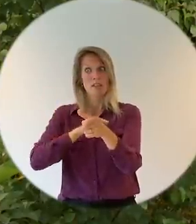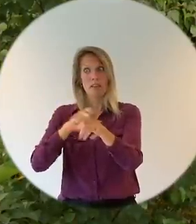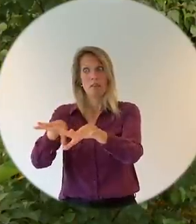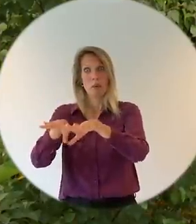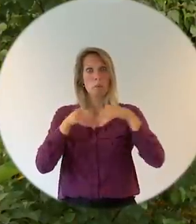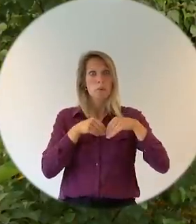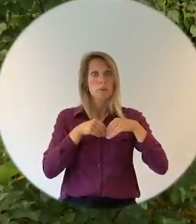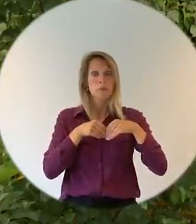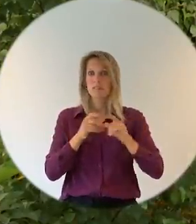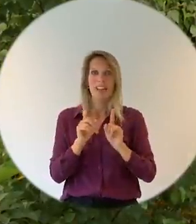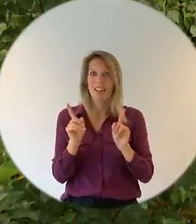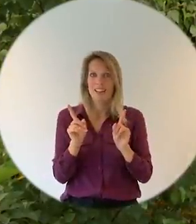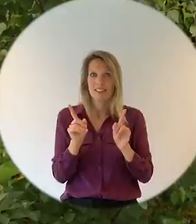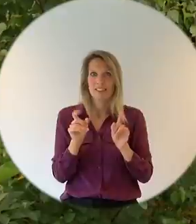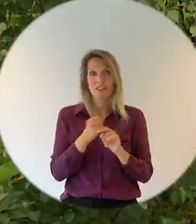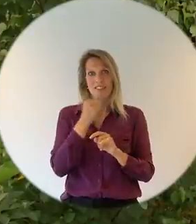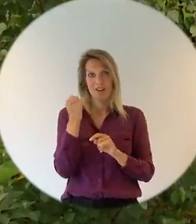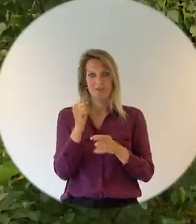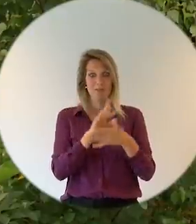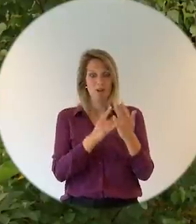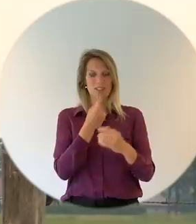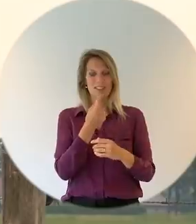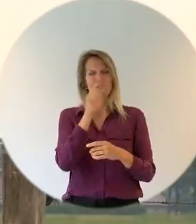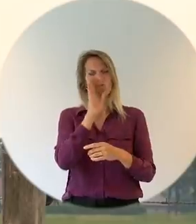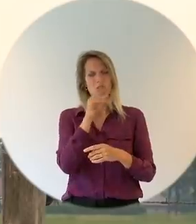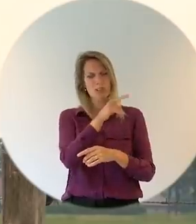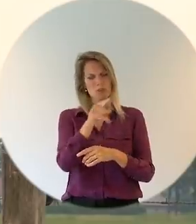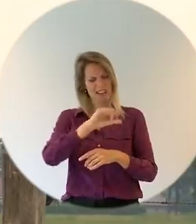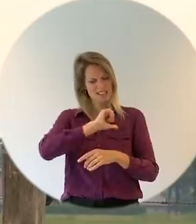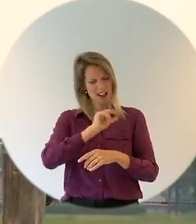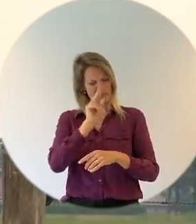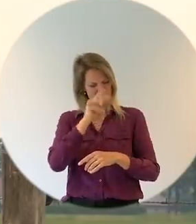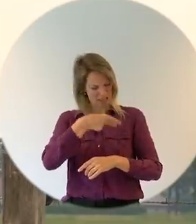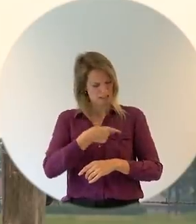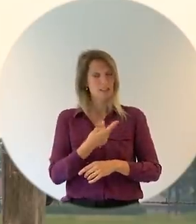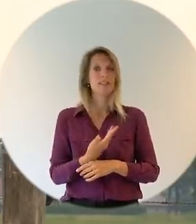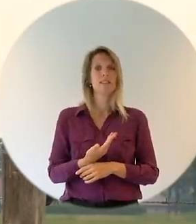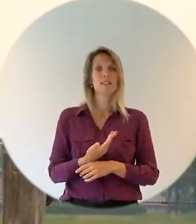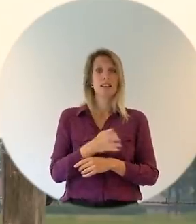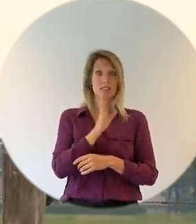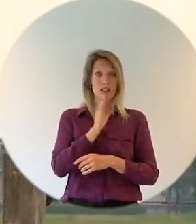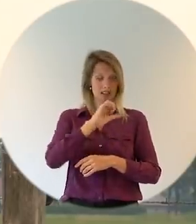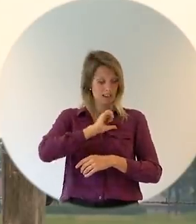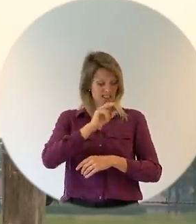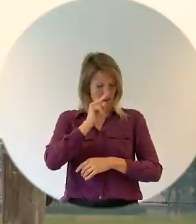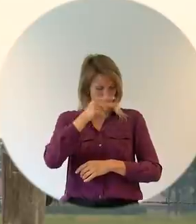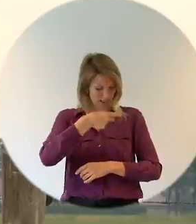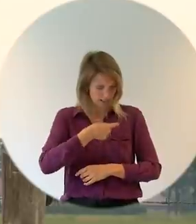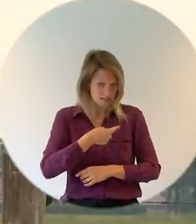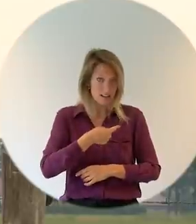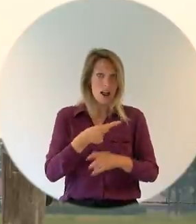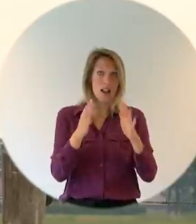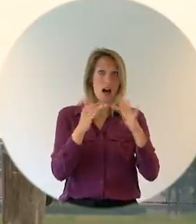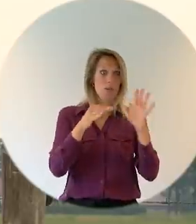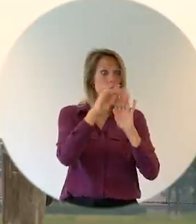En daarom zegt hij, je moet naar jezelf kijken. En als je naar jezelf kijkt, dan moet je niet allemaal